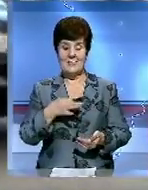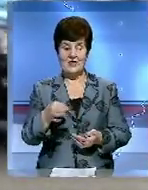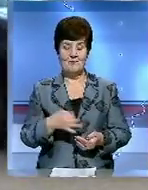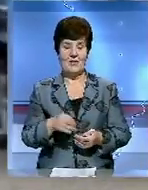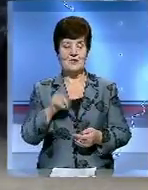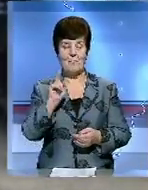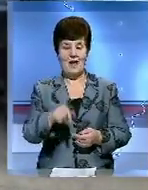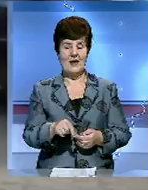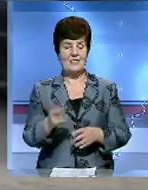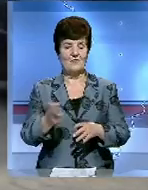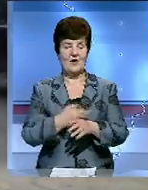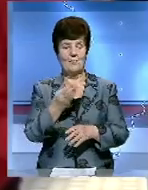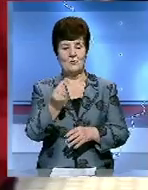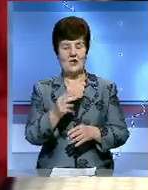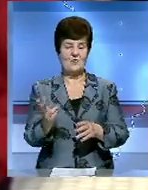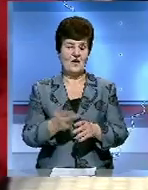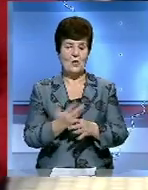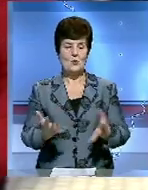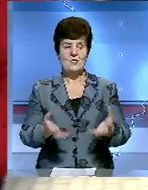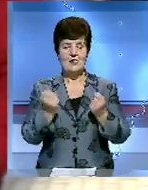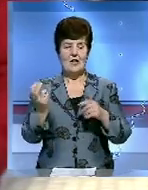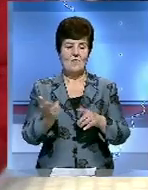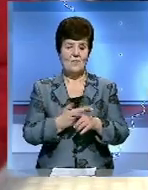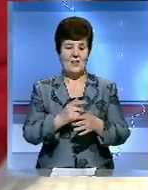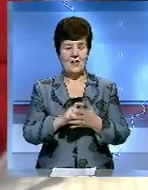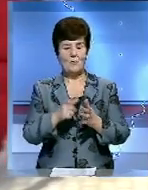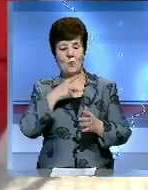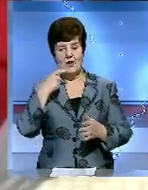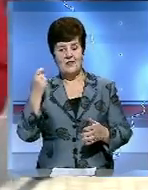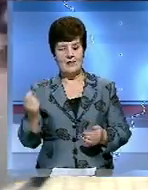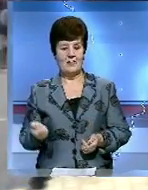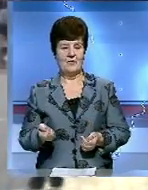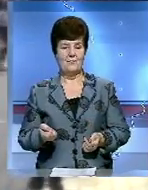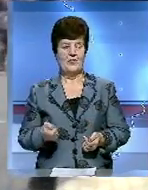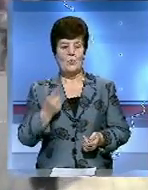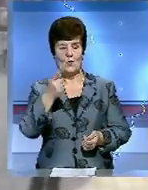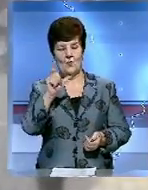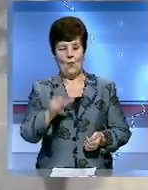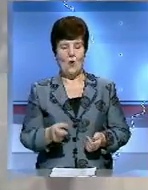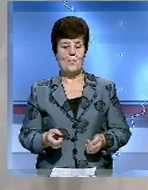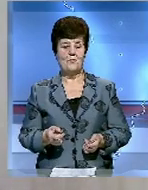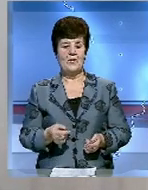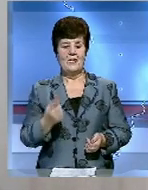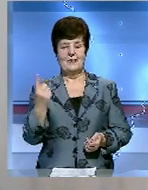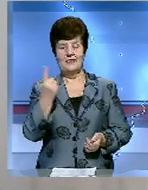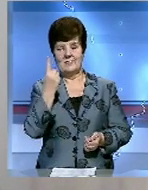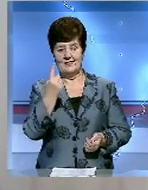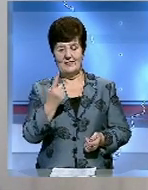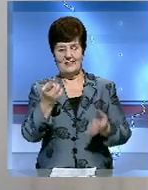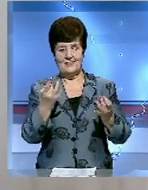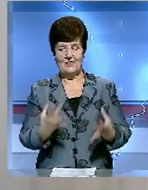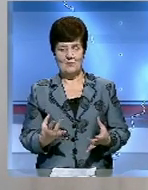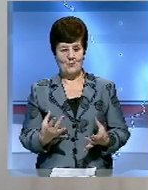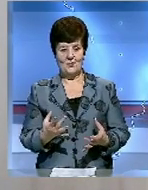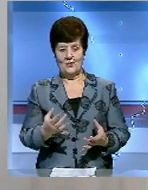fără susținere, fără apartenență politică. Un om singur, un om simplu, nu poate să